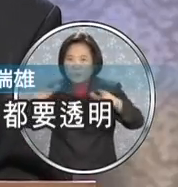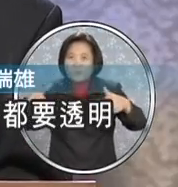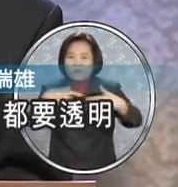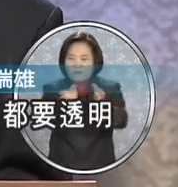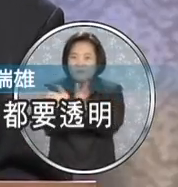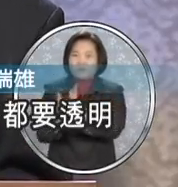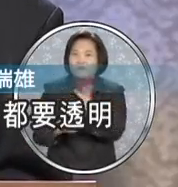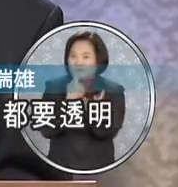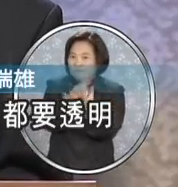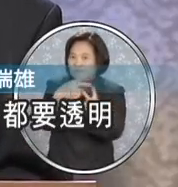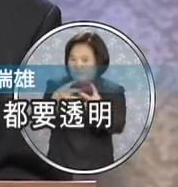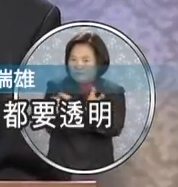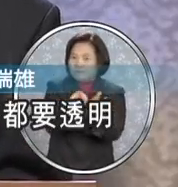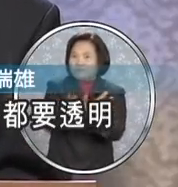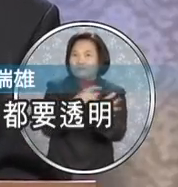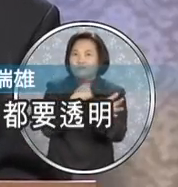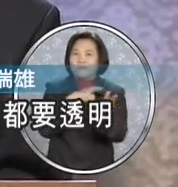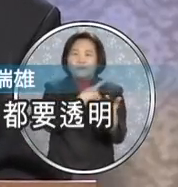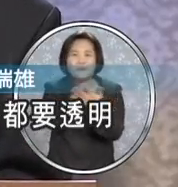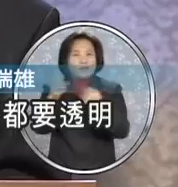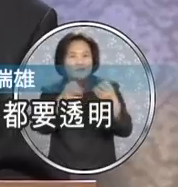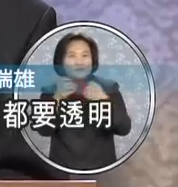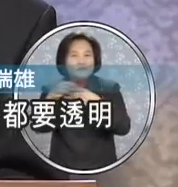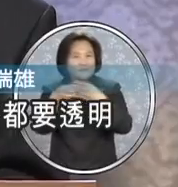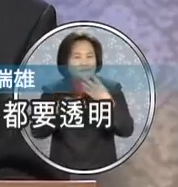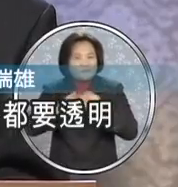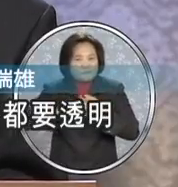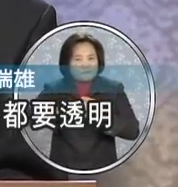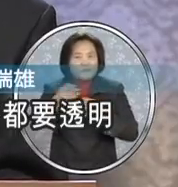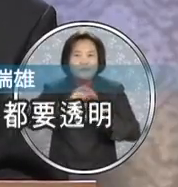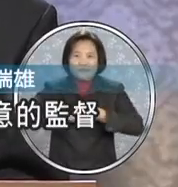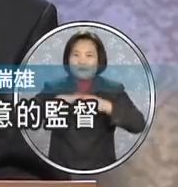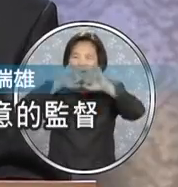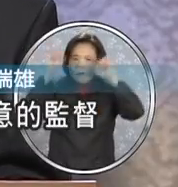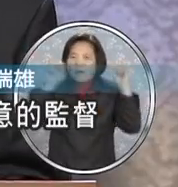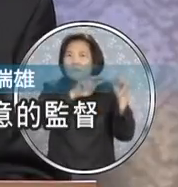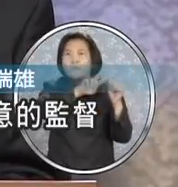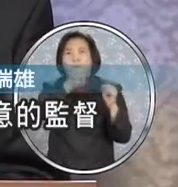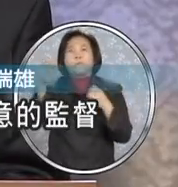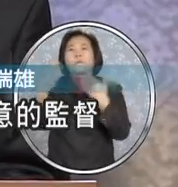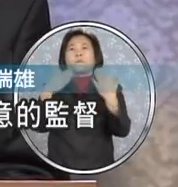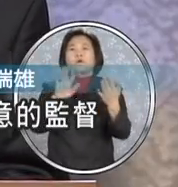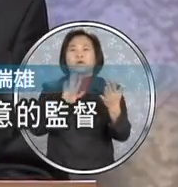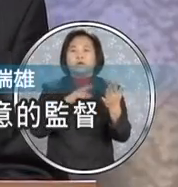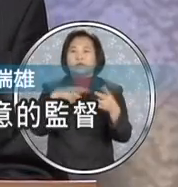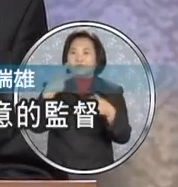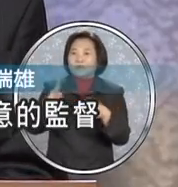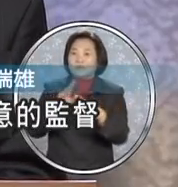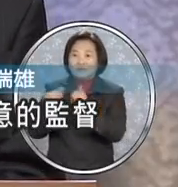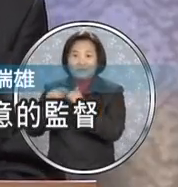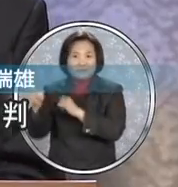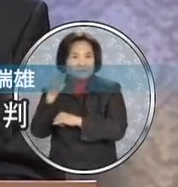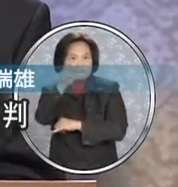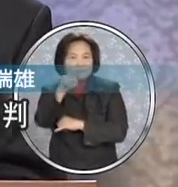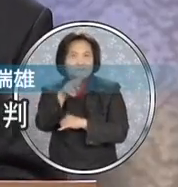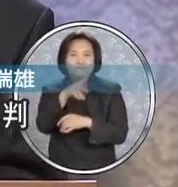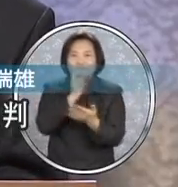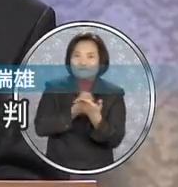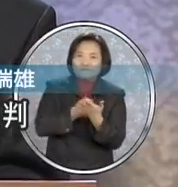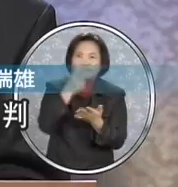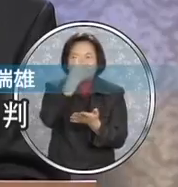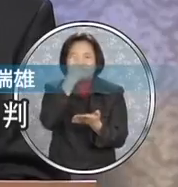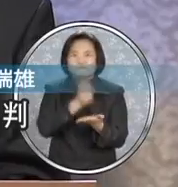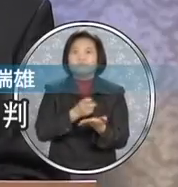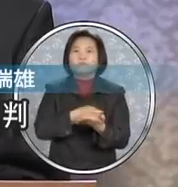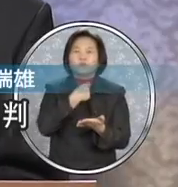后以所有的论述里面程序都要透明，而且希望更要经过民意监督才来跟中